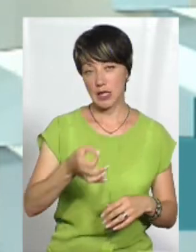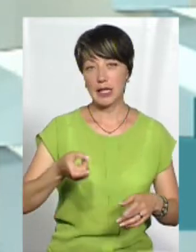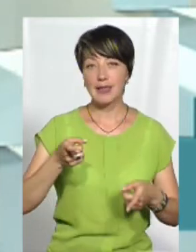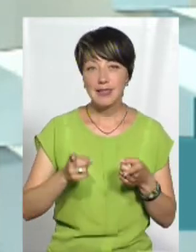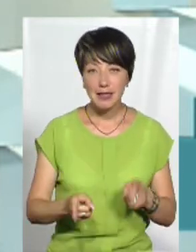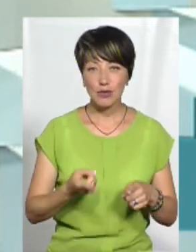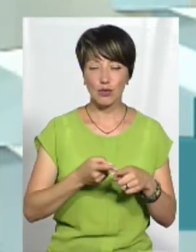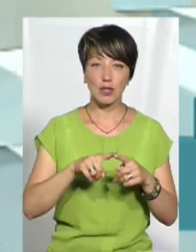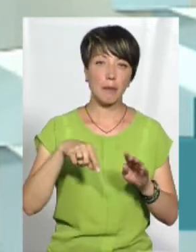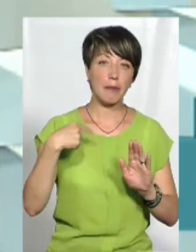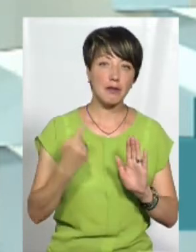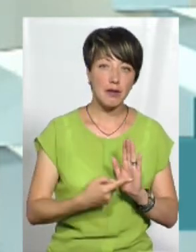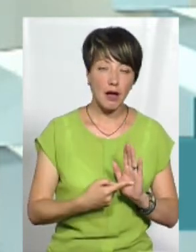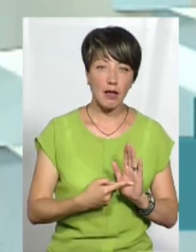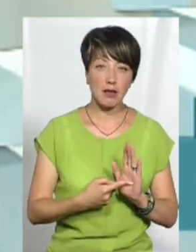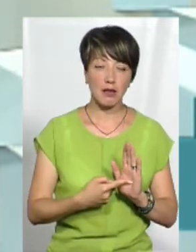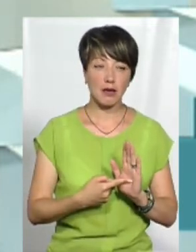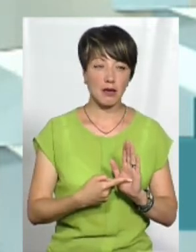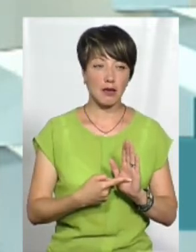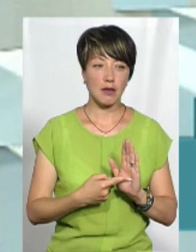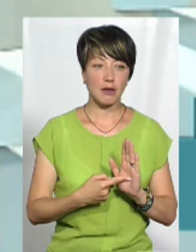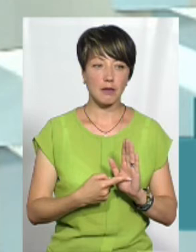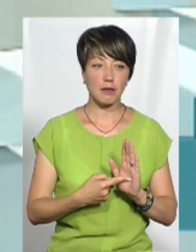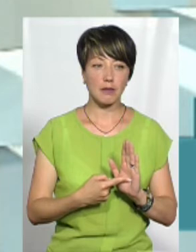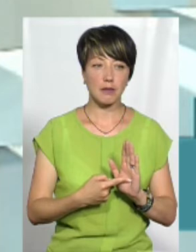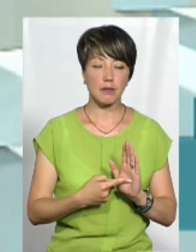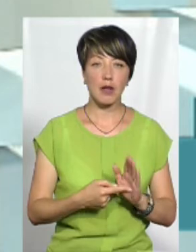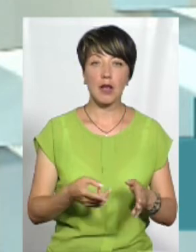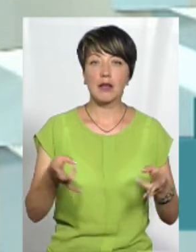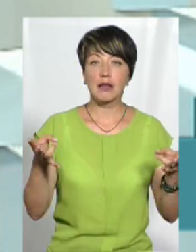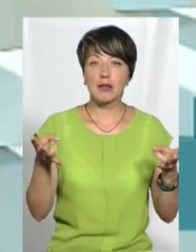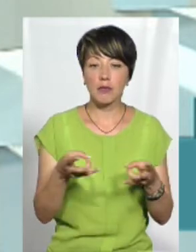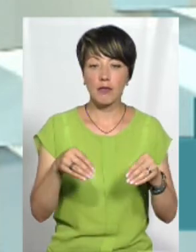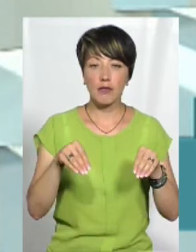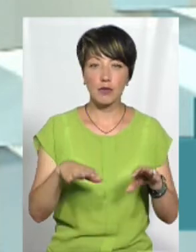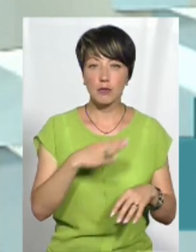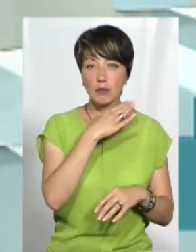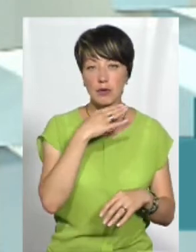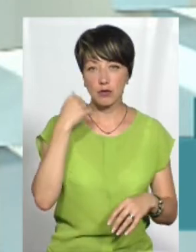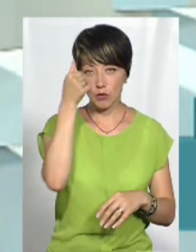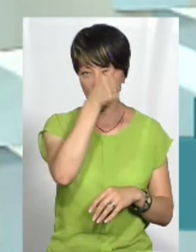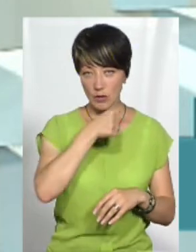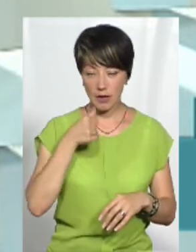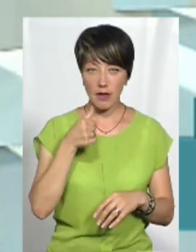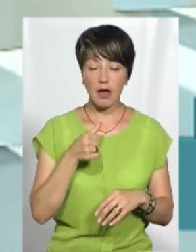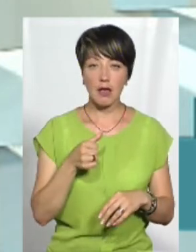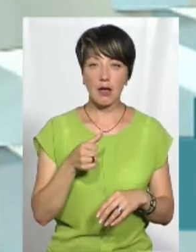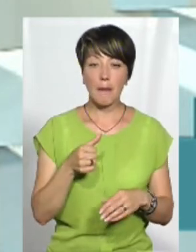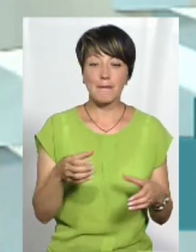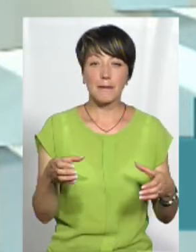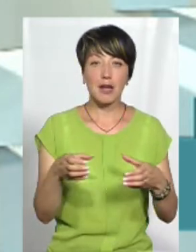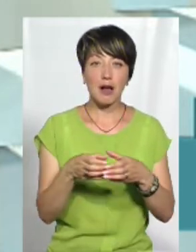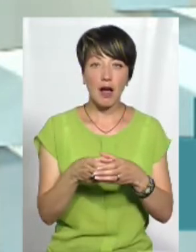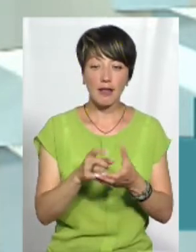це питання, яке вже не потребувало вирішення не один рік. Тому що, як би там не було,